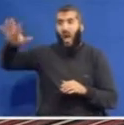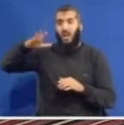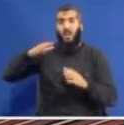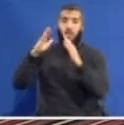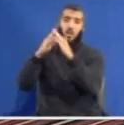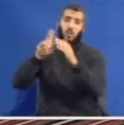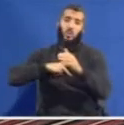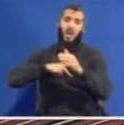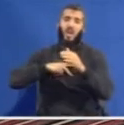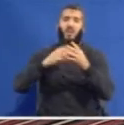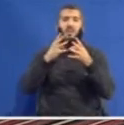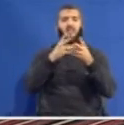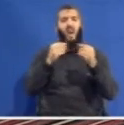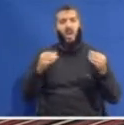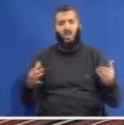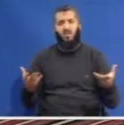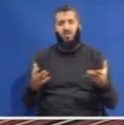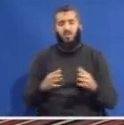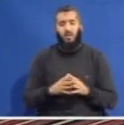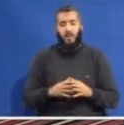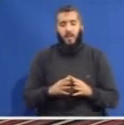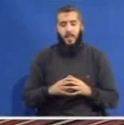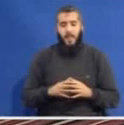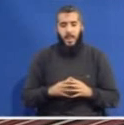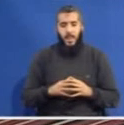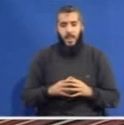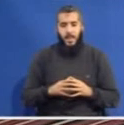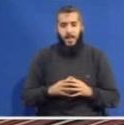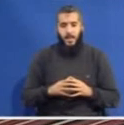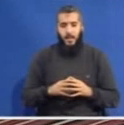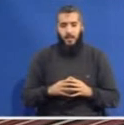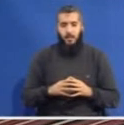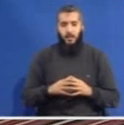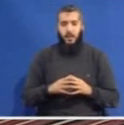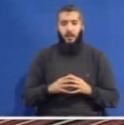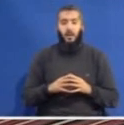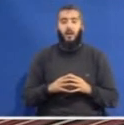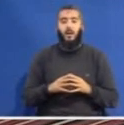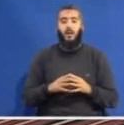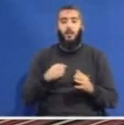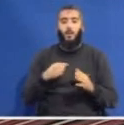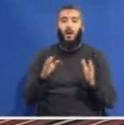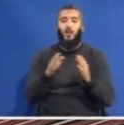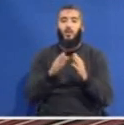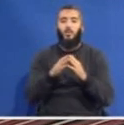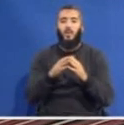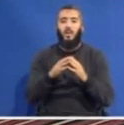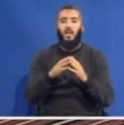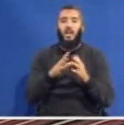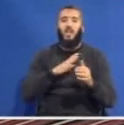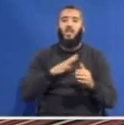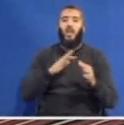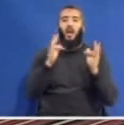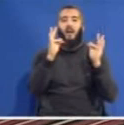واضح ان شاء الله عمي علي. وعندي اسمع يا شيخه. تفضل. ايه ونطلب منك سؤال. عندي واحد القضيه